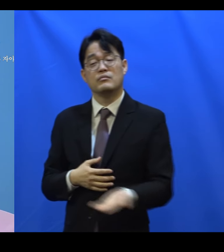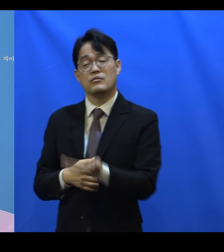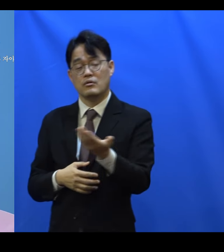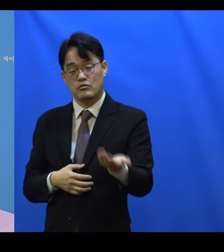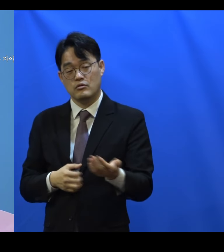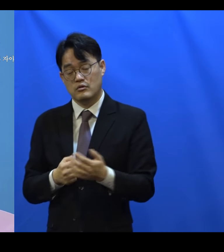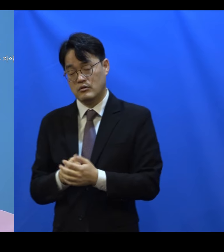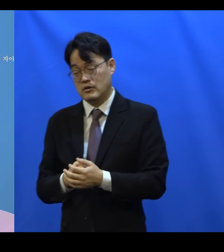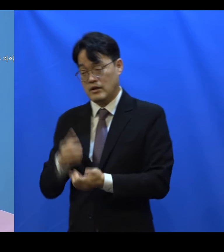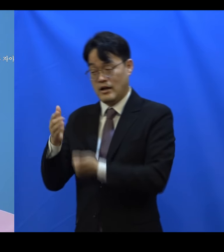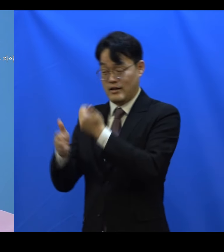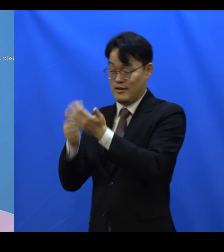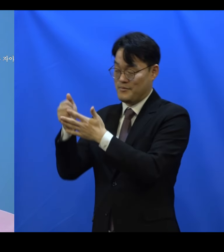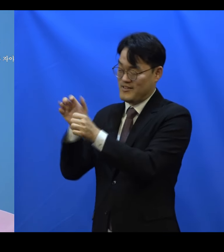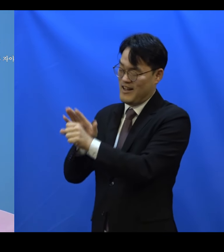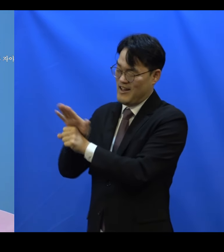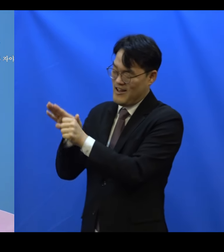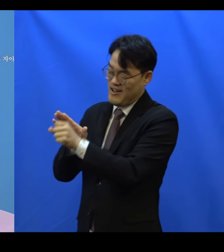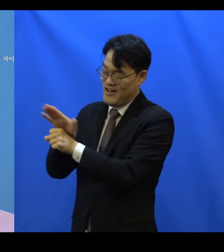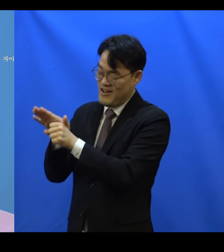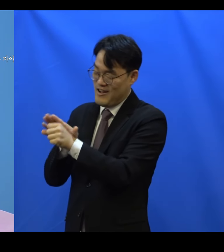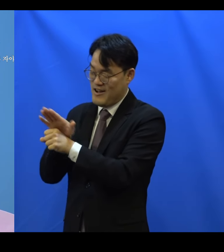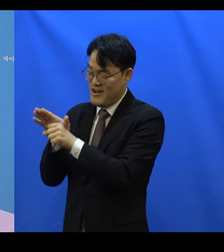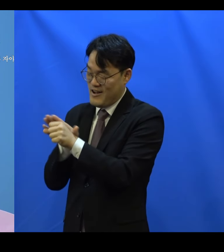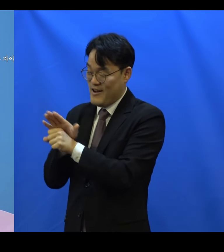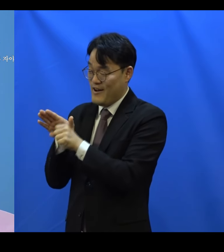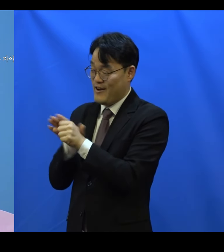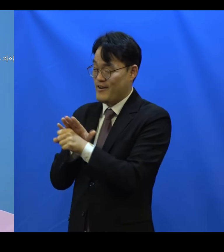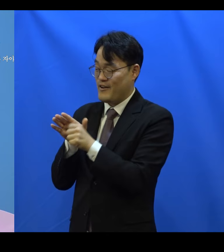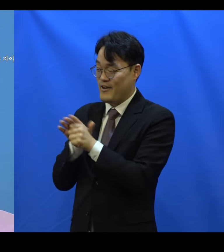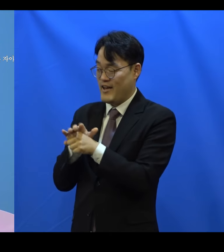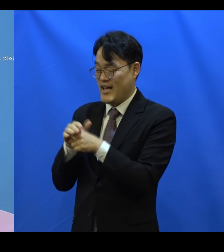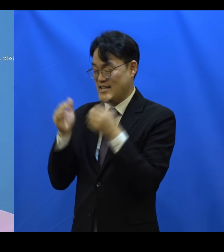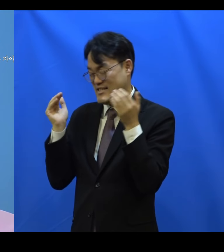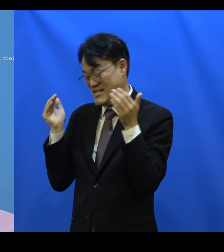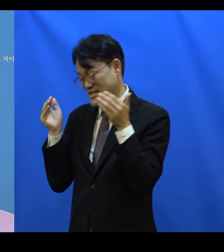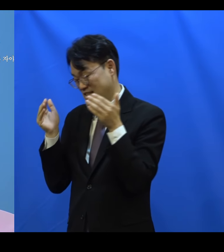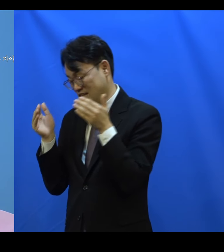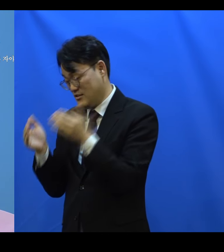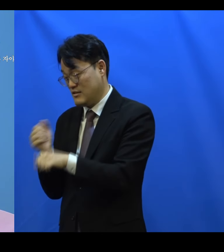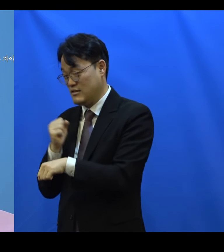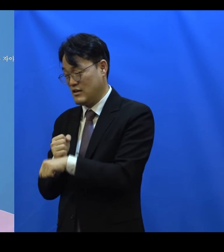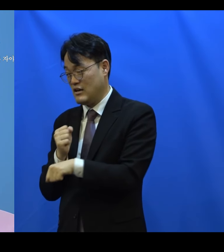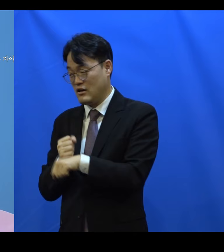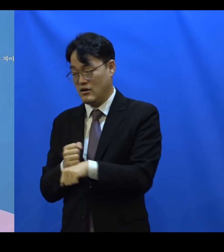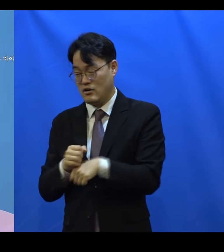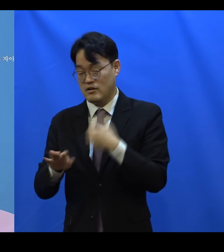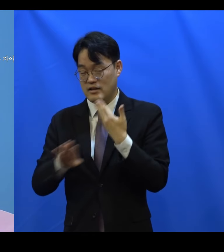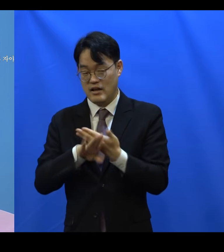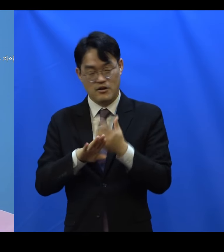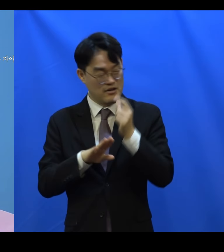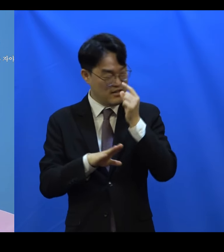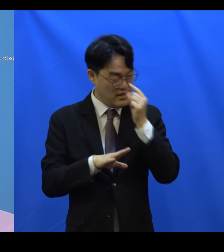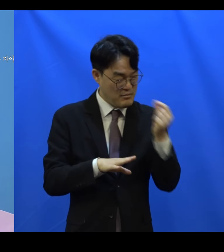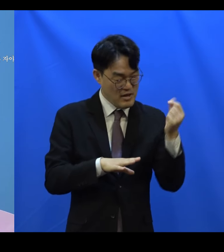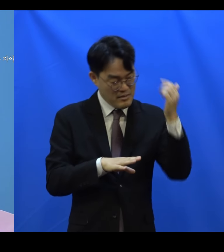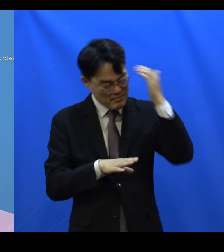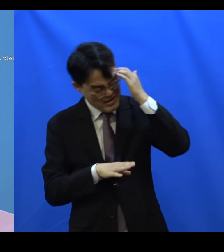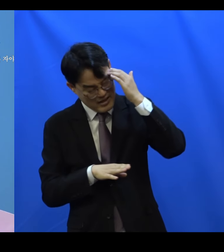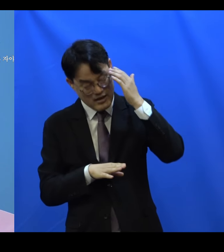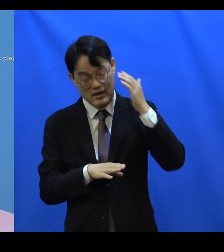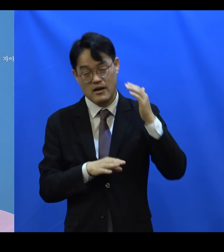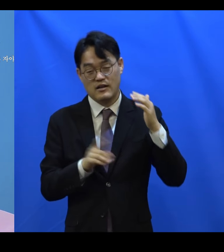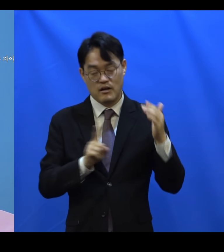금물입니다. 타이밍이 중요합니다. 사랑은 예민한 일입니다. 자칫하면 파국으로 치닫게 됩니다. 스스로